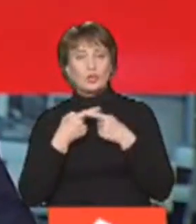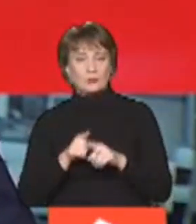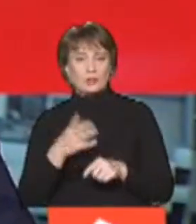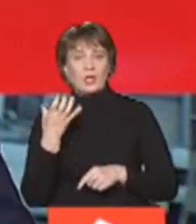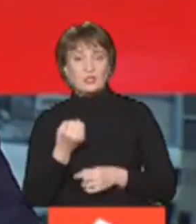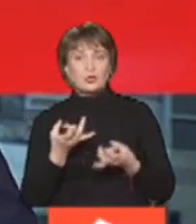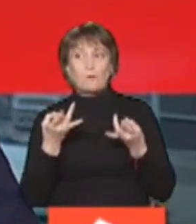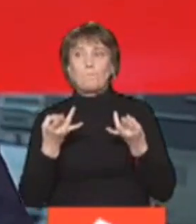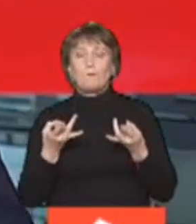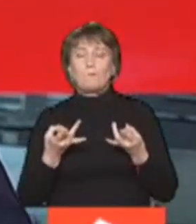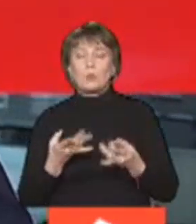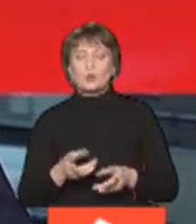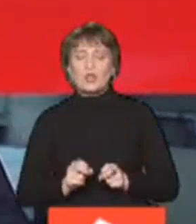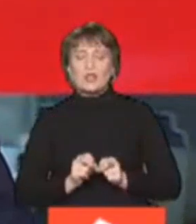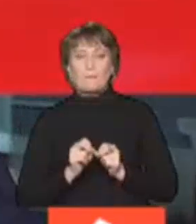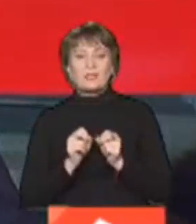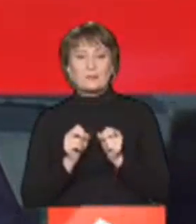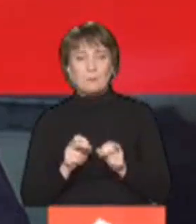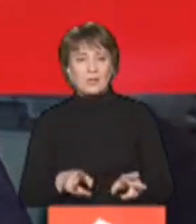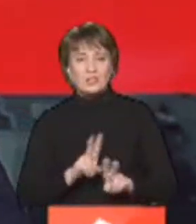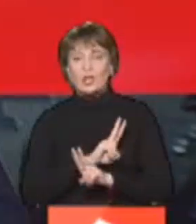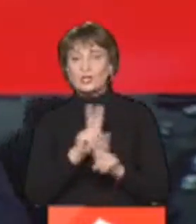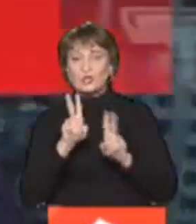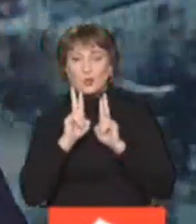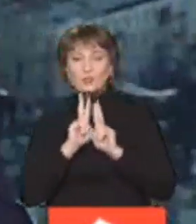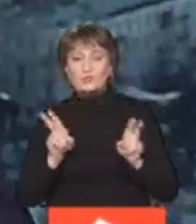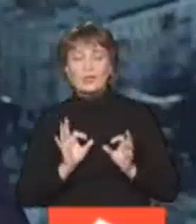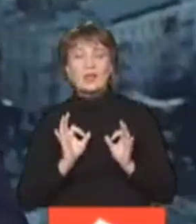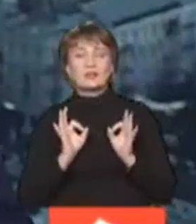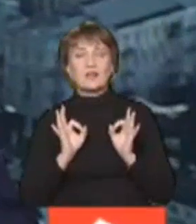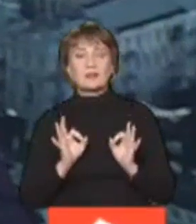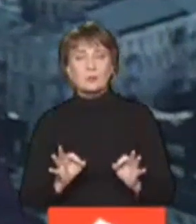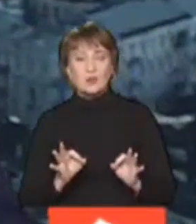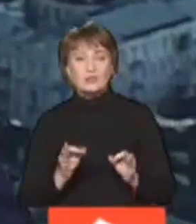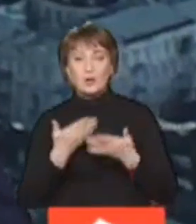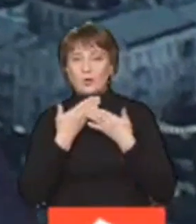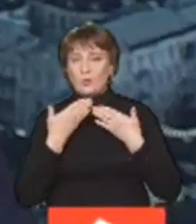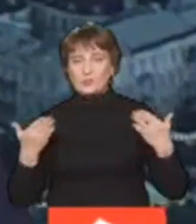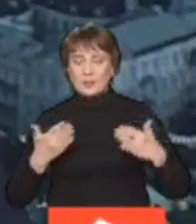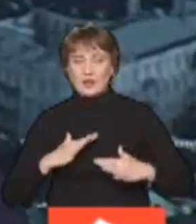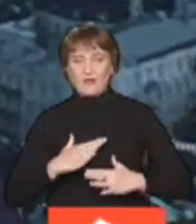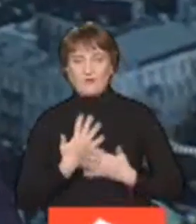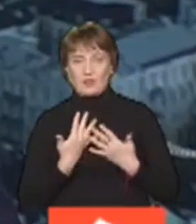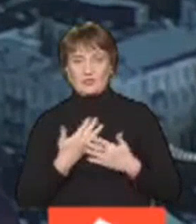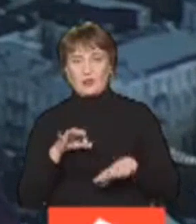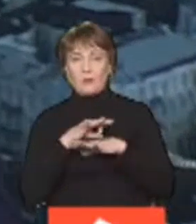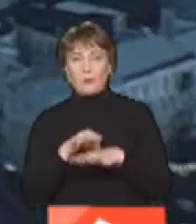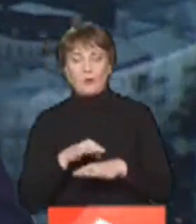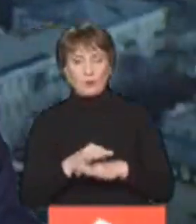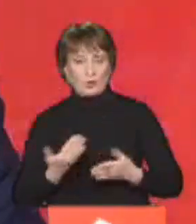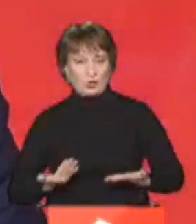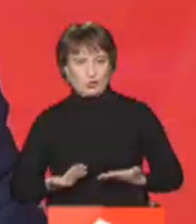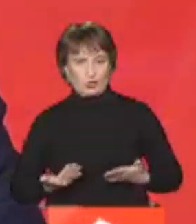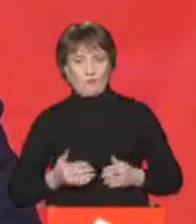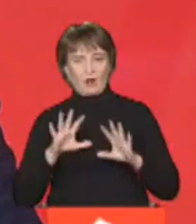вона ще просто небезпечна. Тому що ніхто не знає, як насправді в стані афекту поводить себе жива тварина,